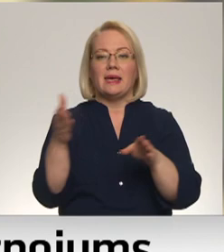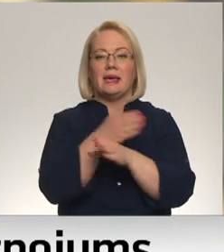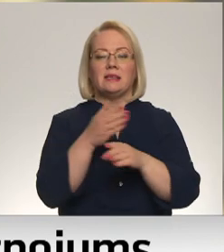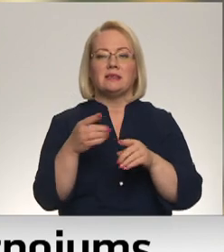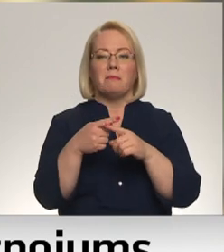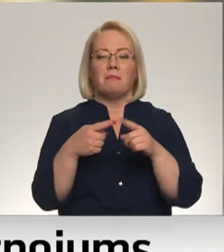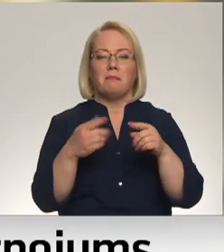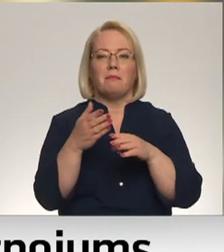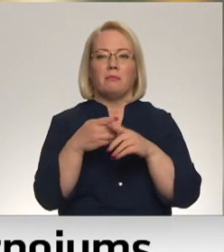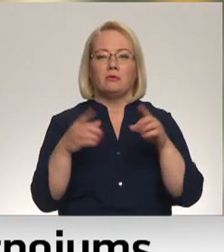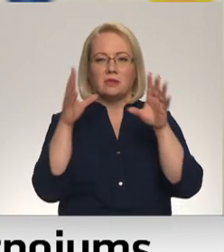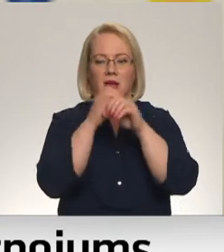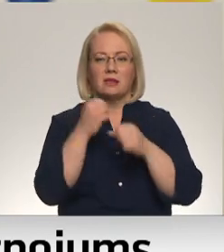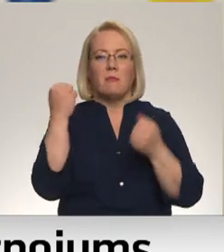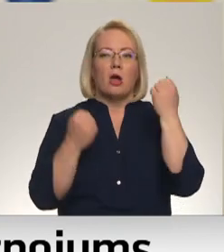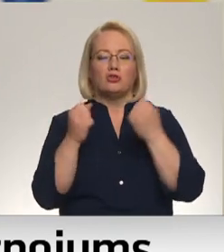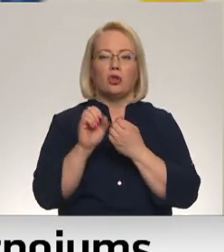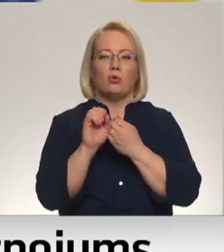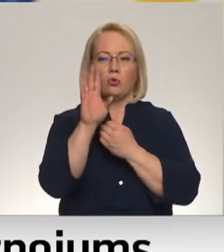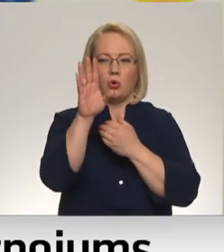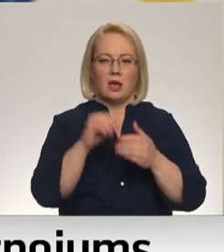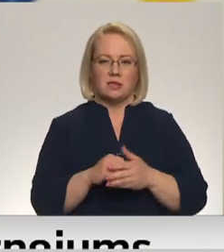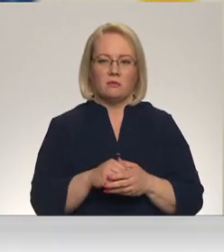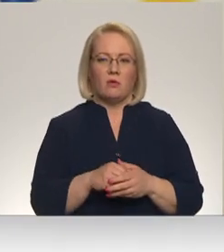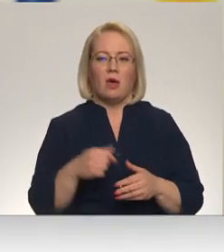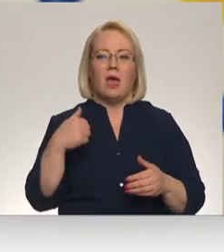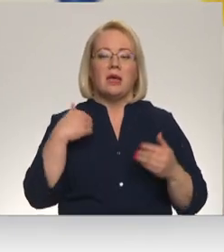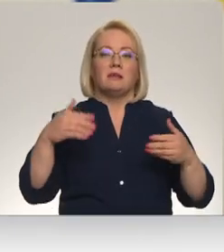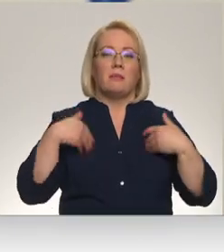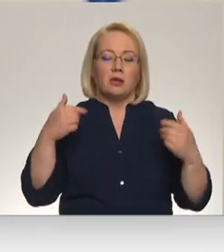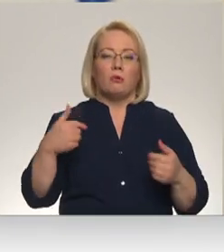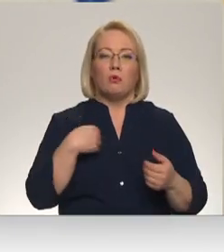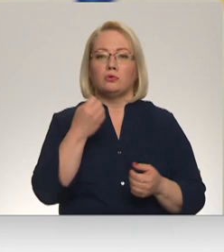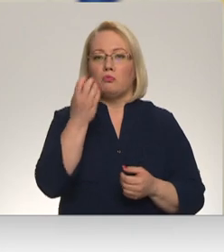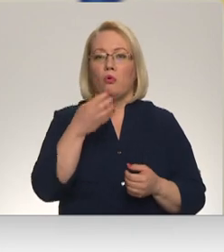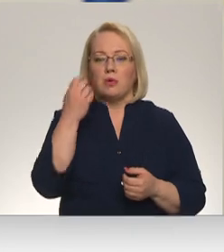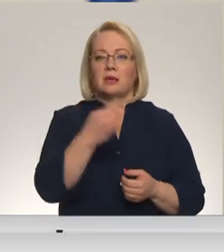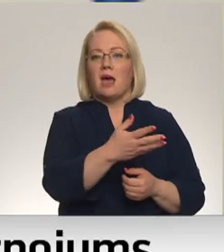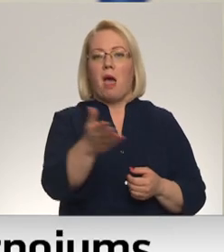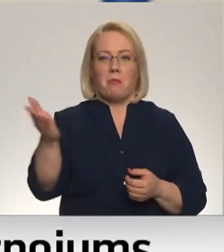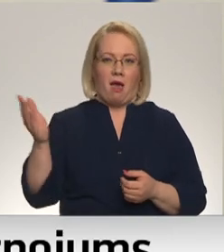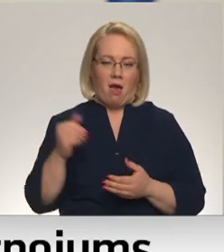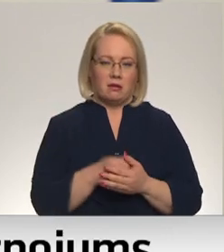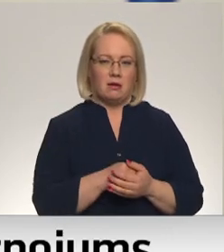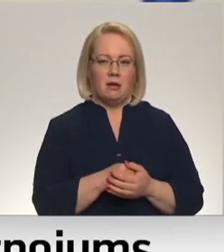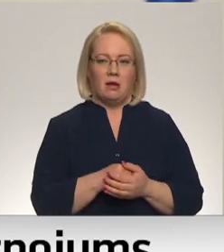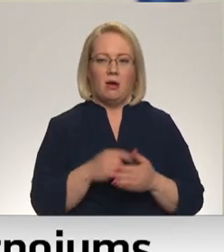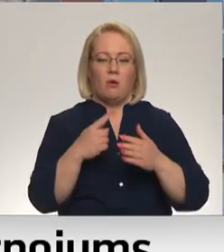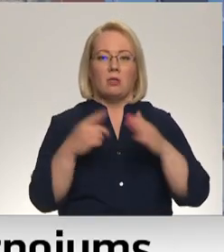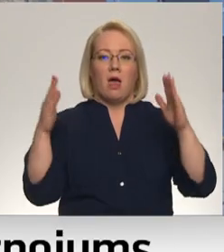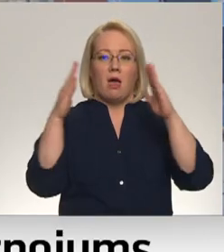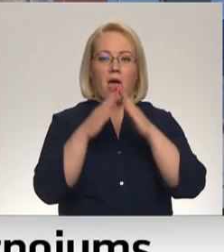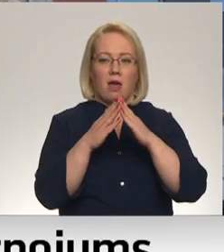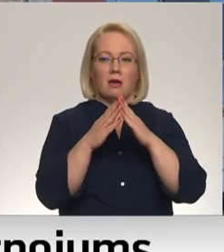pusnakts automašīnu lukturu gaismā. Priecājos, ka kaut ko tādu. Mums taču puķis visapkārt mīlam. Un ēka,